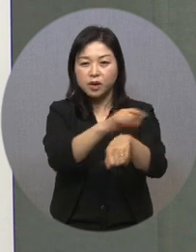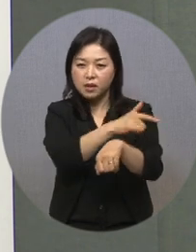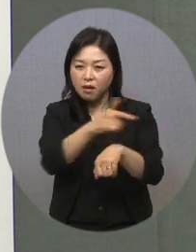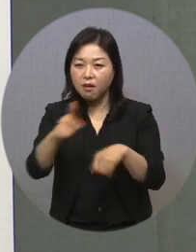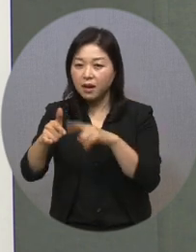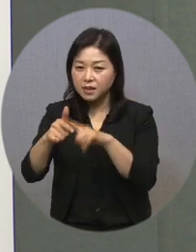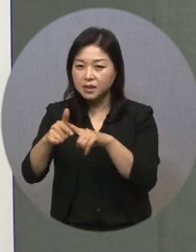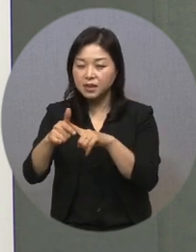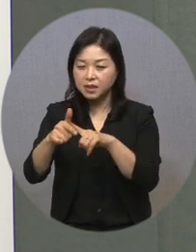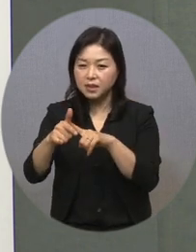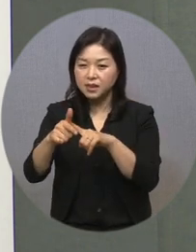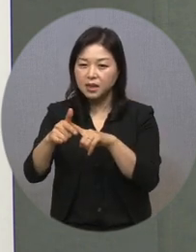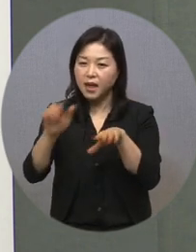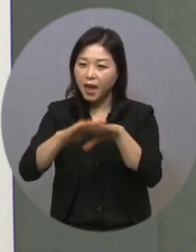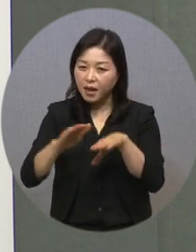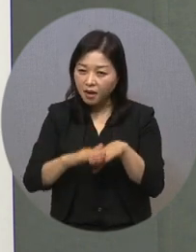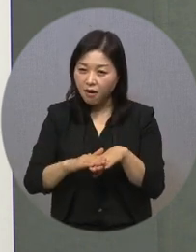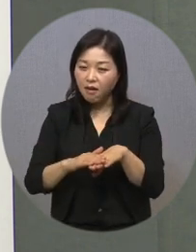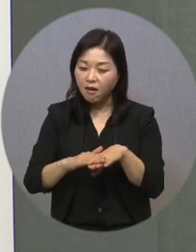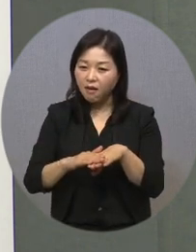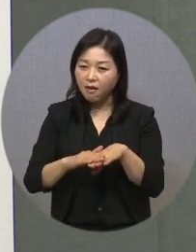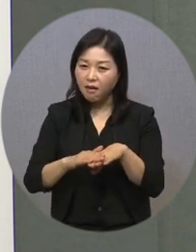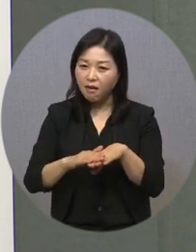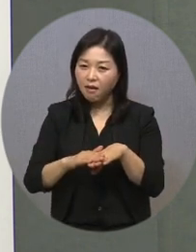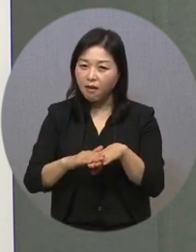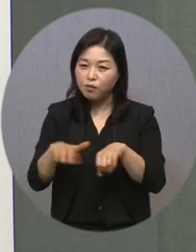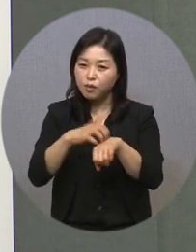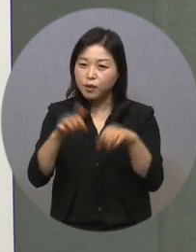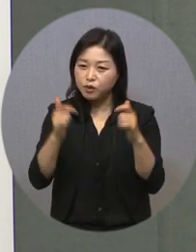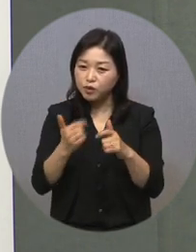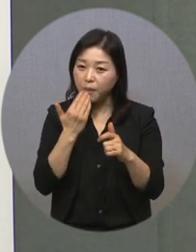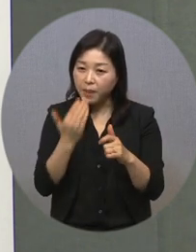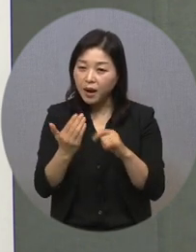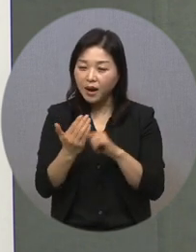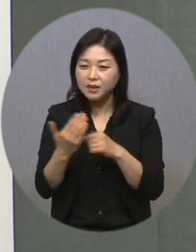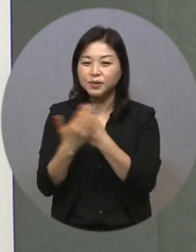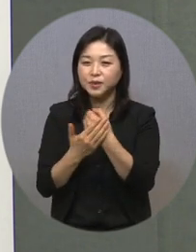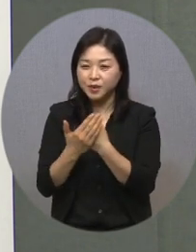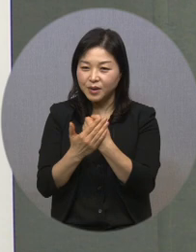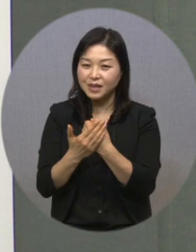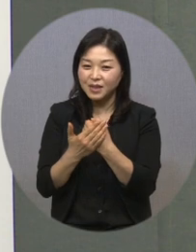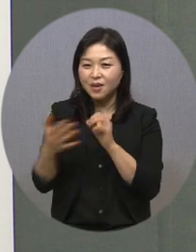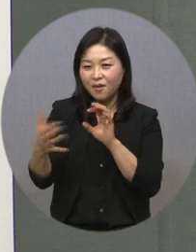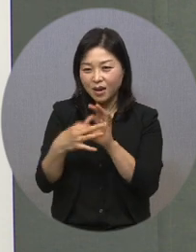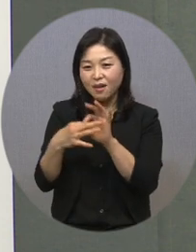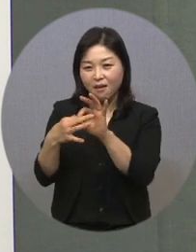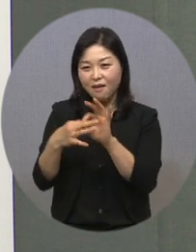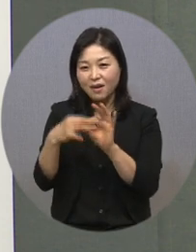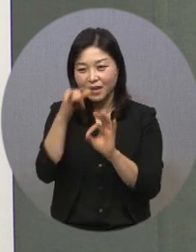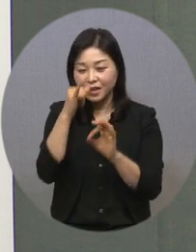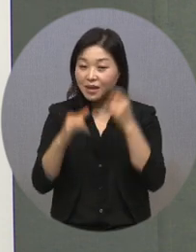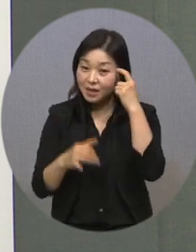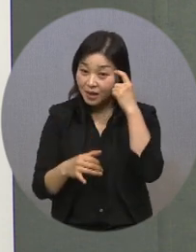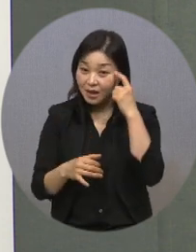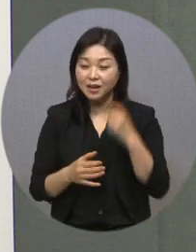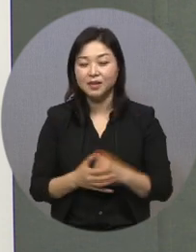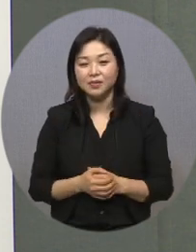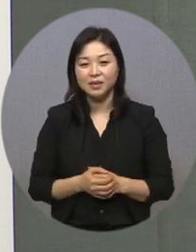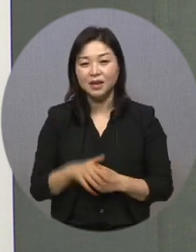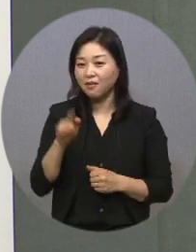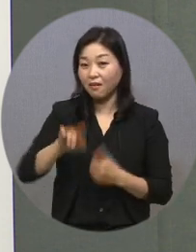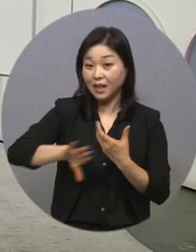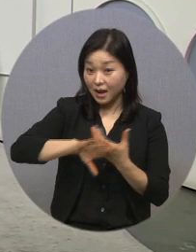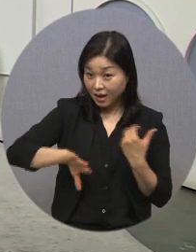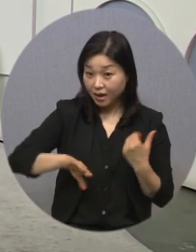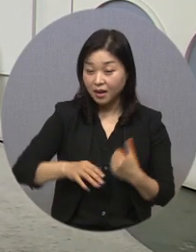불편사항을 최소화시킬 수 있는 어느 배려가 따라오지 않나 이리 생각을 했는데 그건